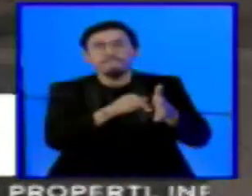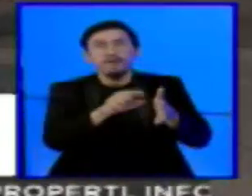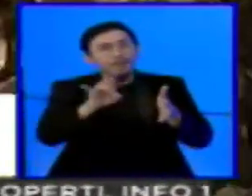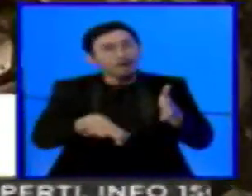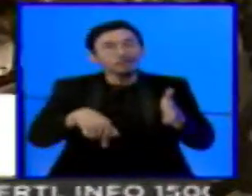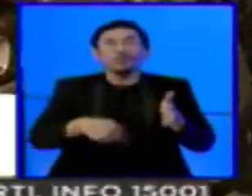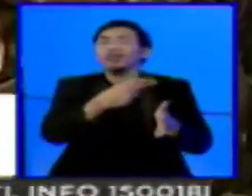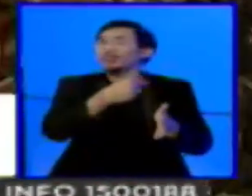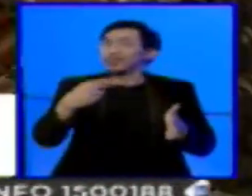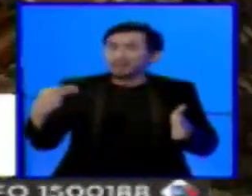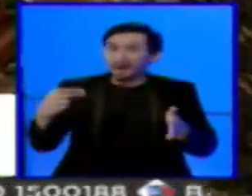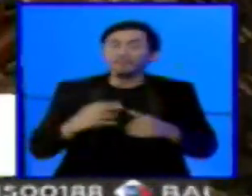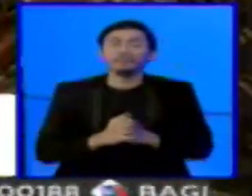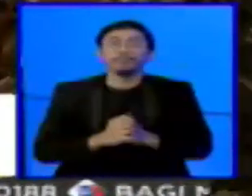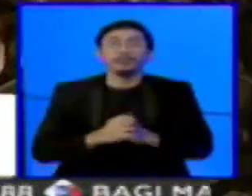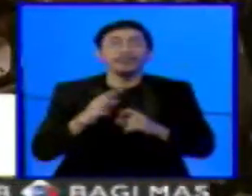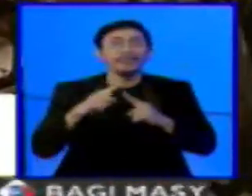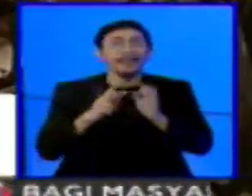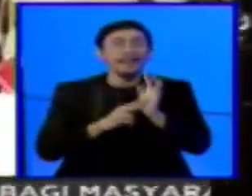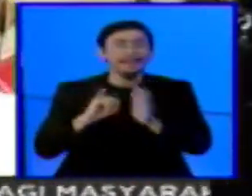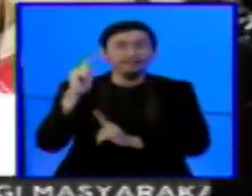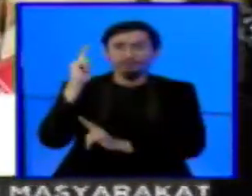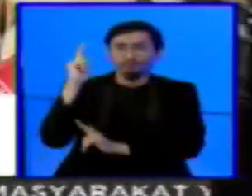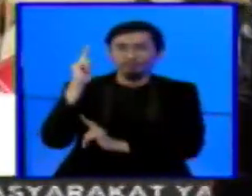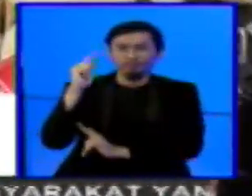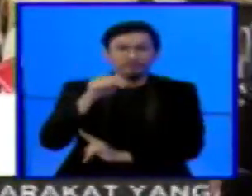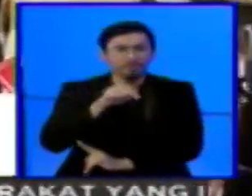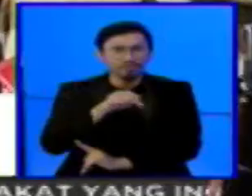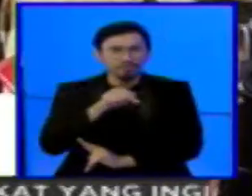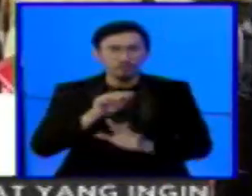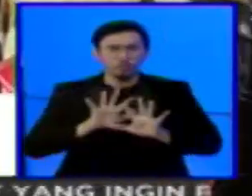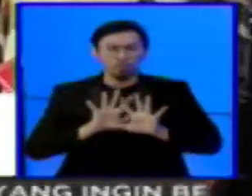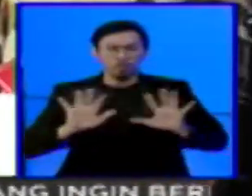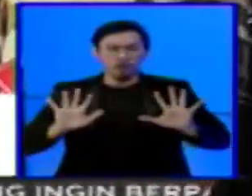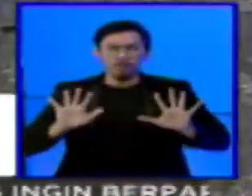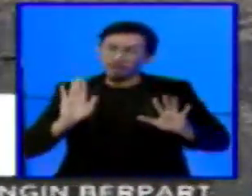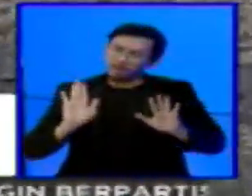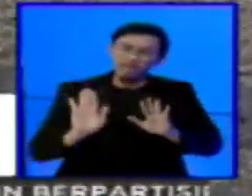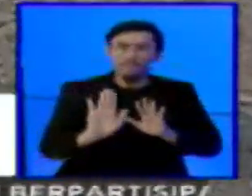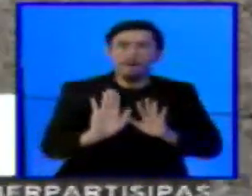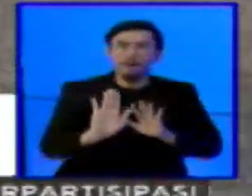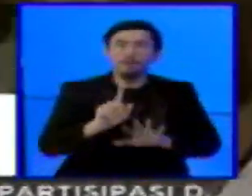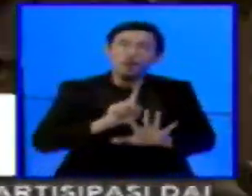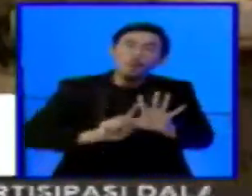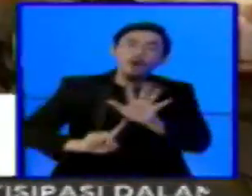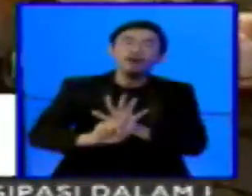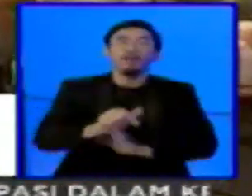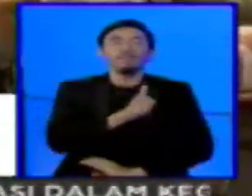Tak ketinggalan, Tentara Nasional Indonesia atau TNI menjadi garda terdepan mewakili bangsa menjaga perdamaian dunia.